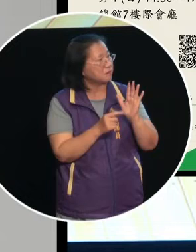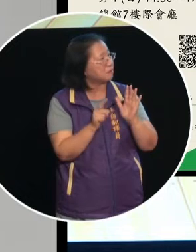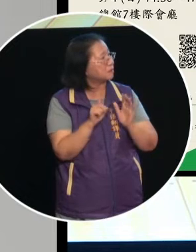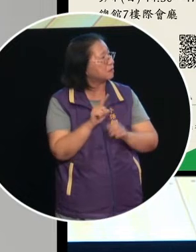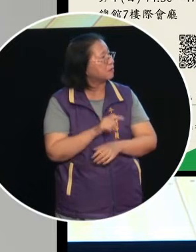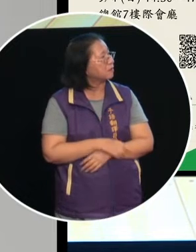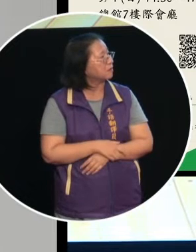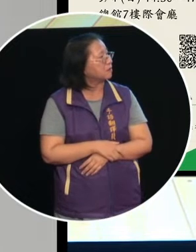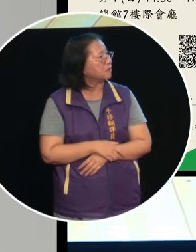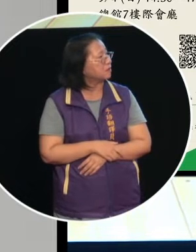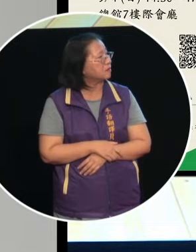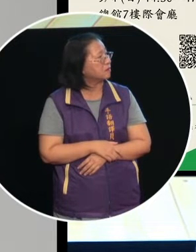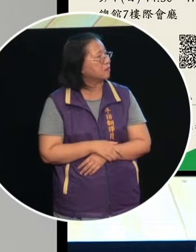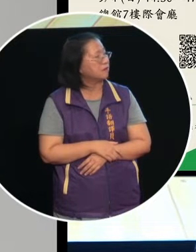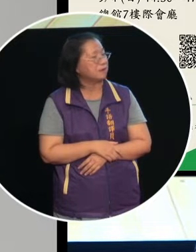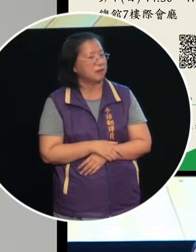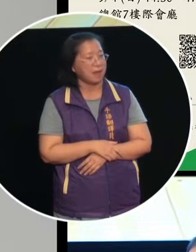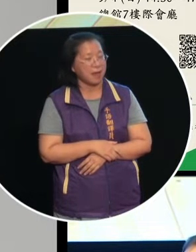如说这个是白的，